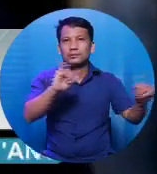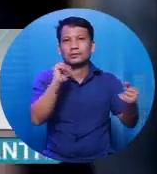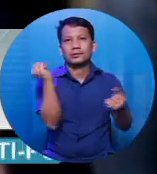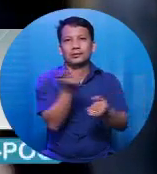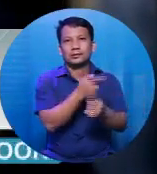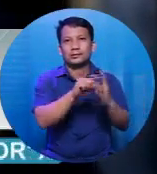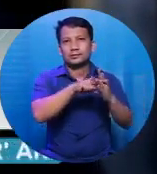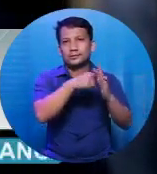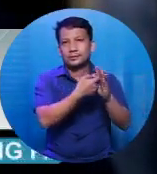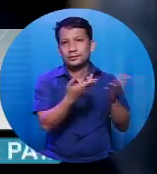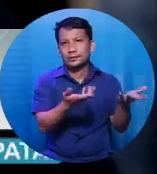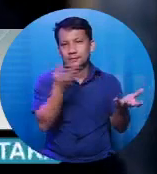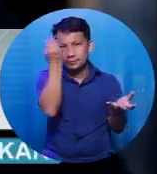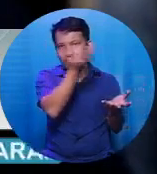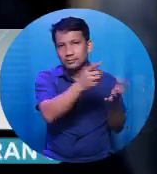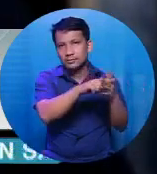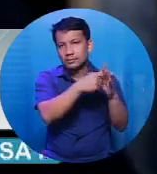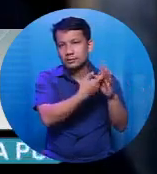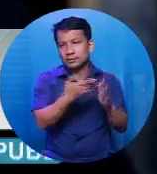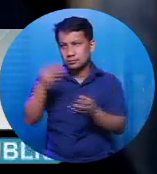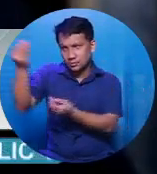naman pala sinabi sa akin nung